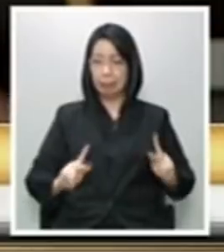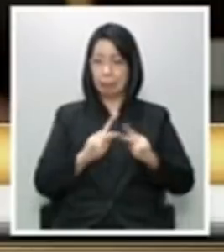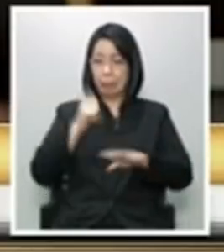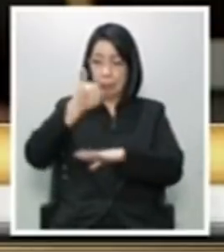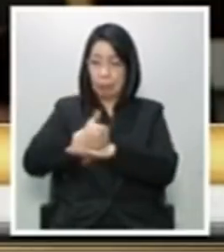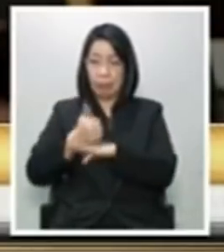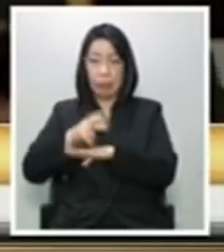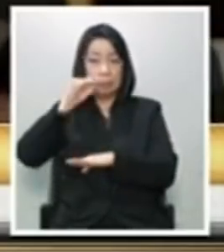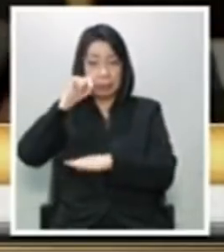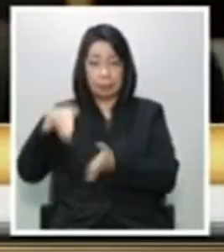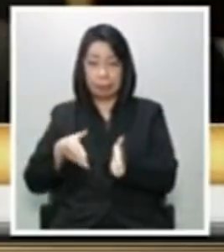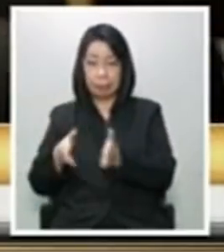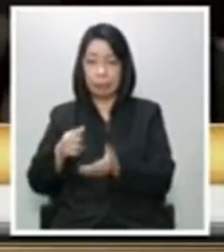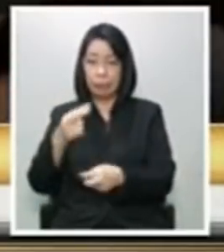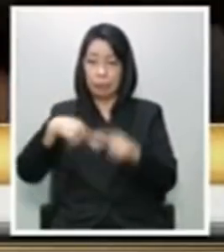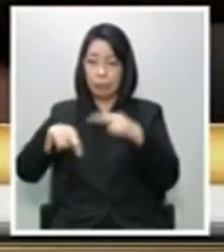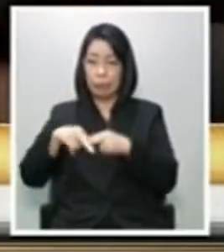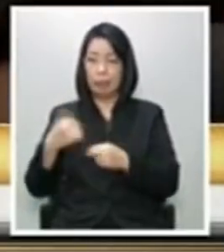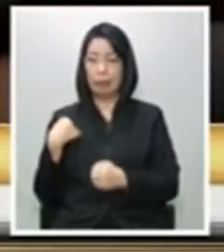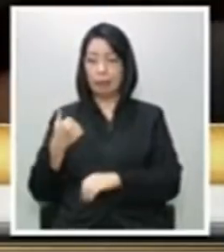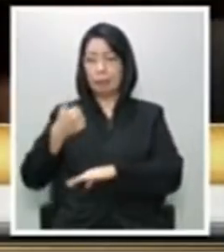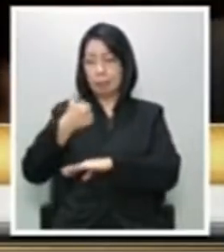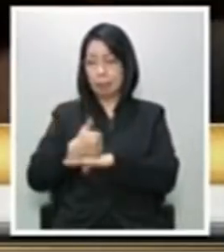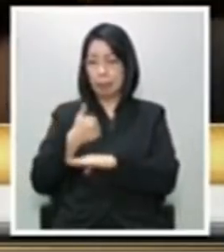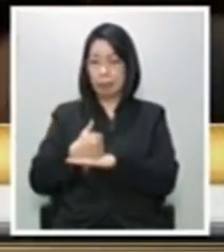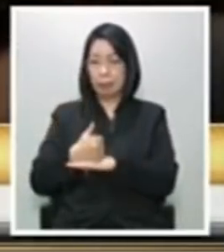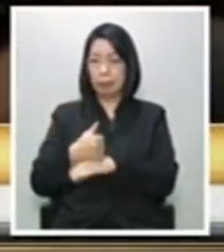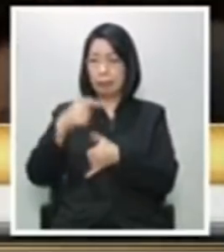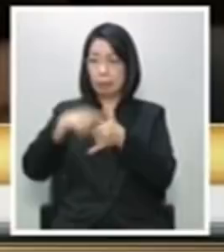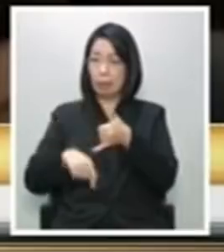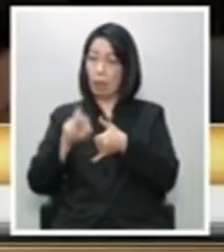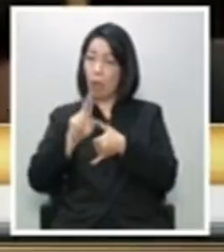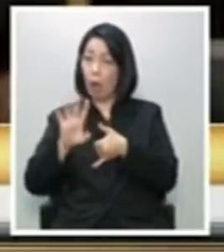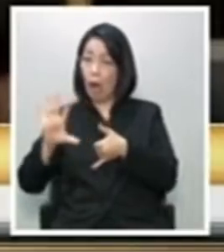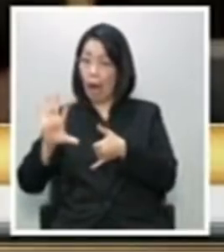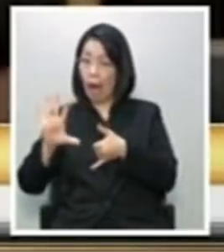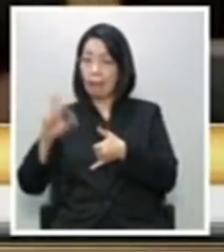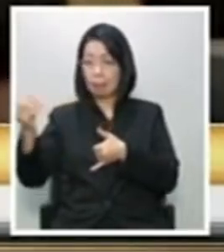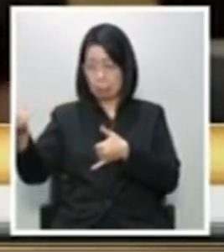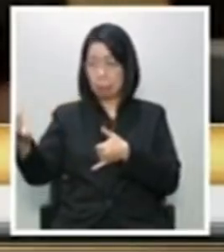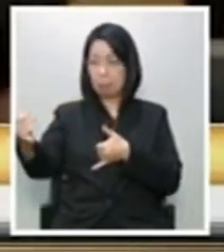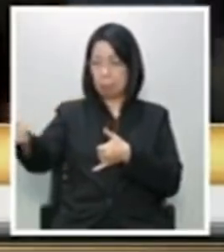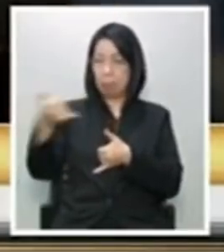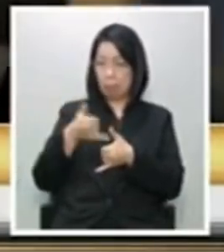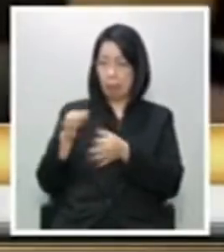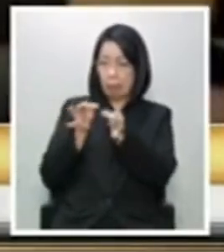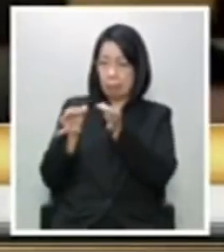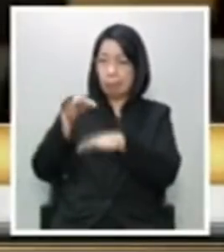กที่เป็นคนอังกฤษชื่อมิสเตอร์เอชสเลดในสมัยรัชกาลที่5ได้เชิญเข้ามาเป็นที่ปรึกษานอกจาก